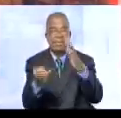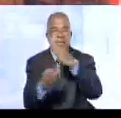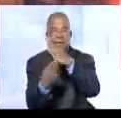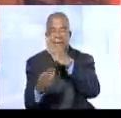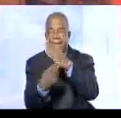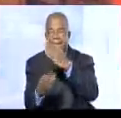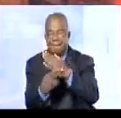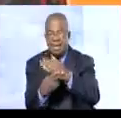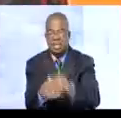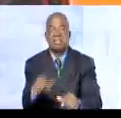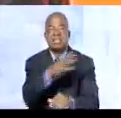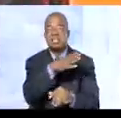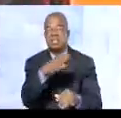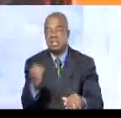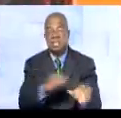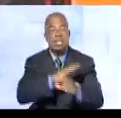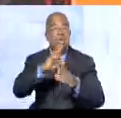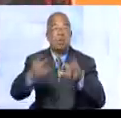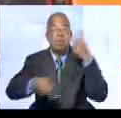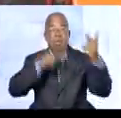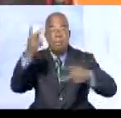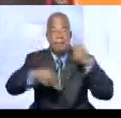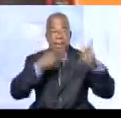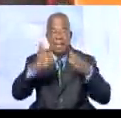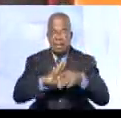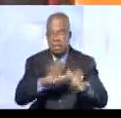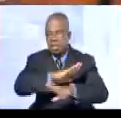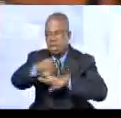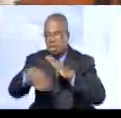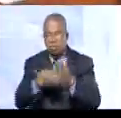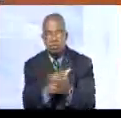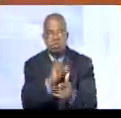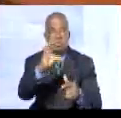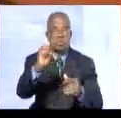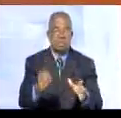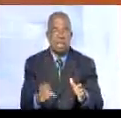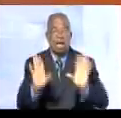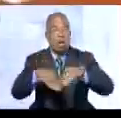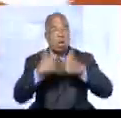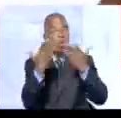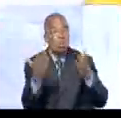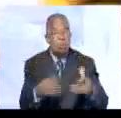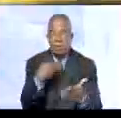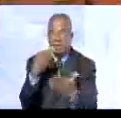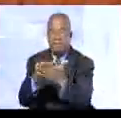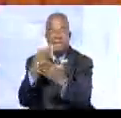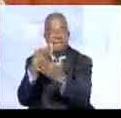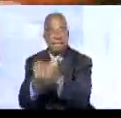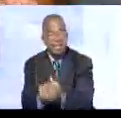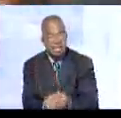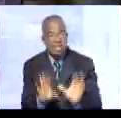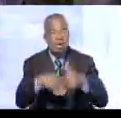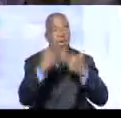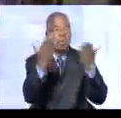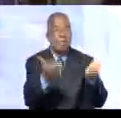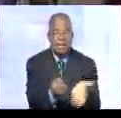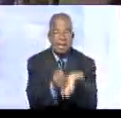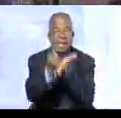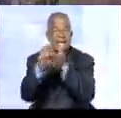mesures prises en faveur de ce secteur, maillon important du mode de financement des économies dans l'espace